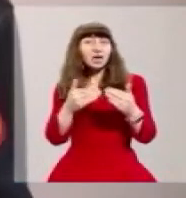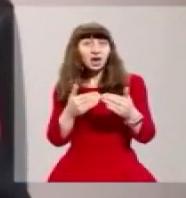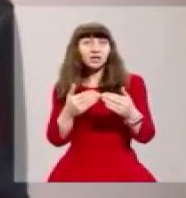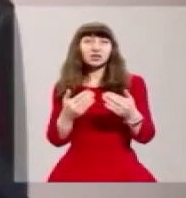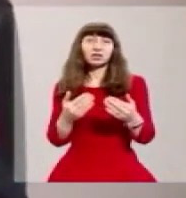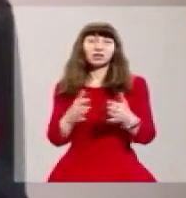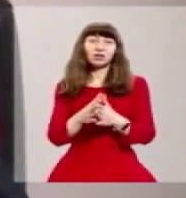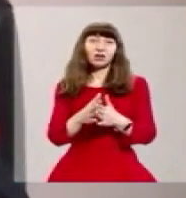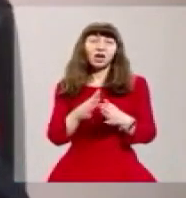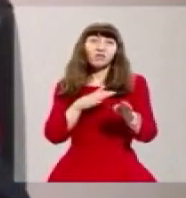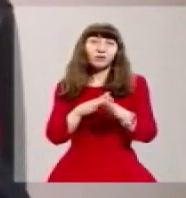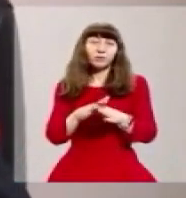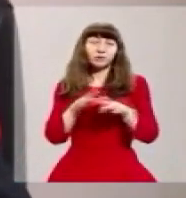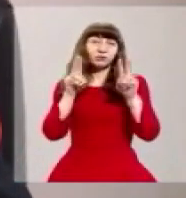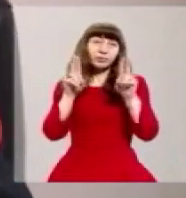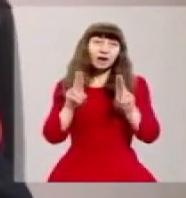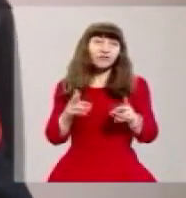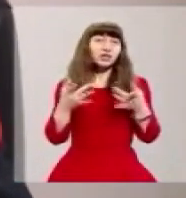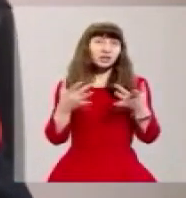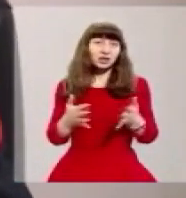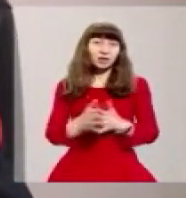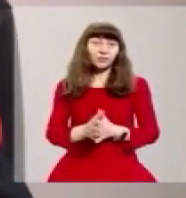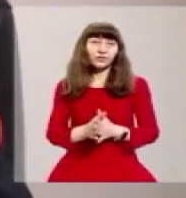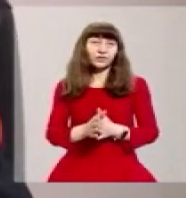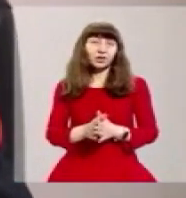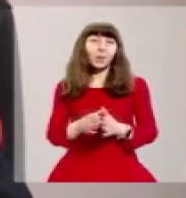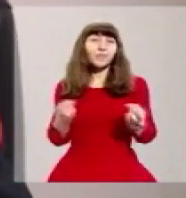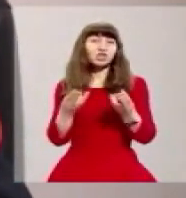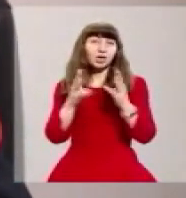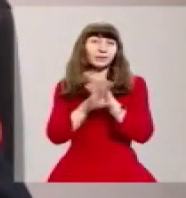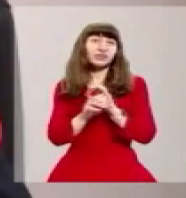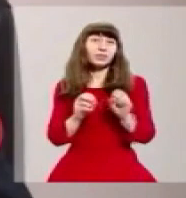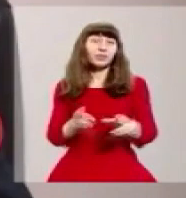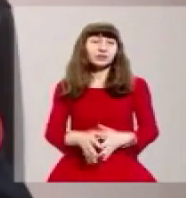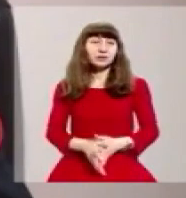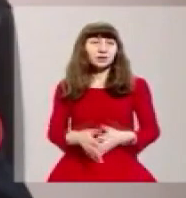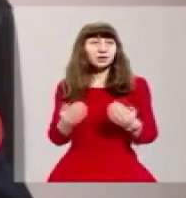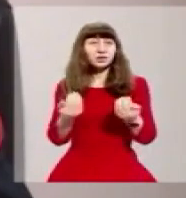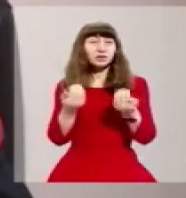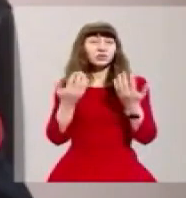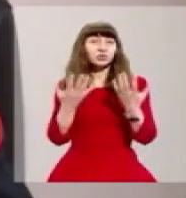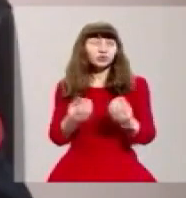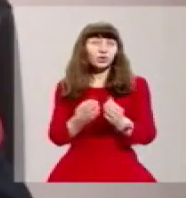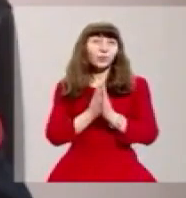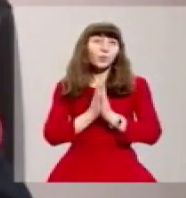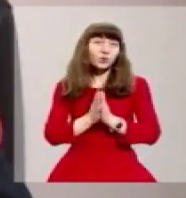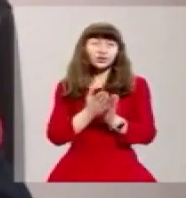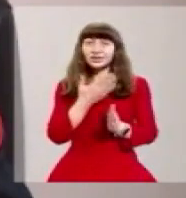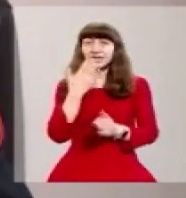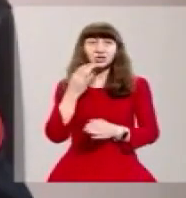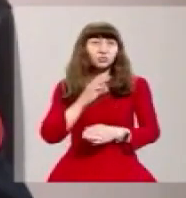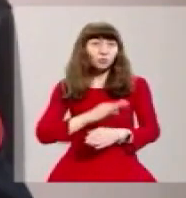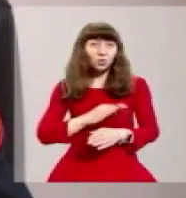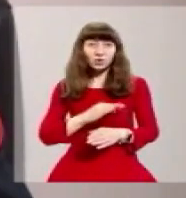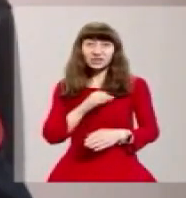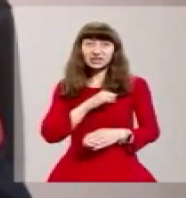Уважаемые жители и гости Кустанайской области, департамент по чрезвычайным ситуациям Кустанайской области настоятельно рекомендует не использовать